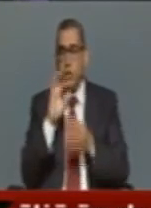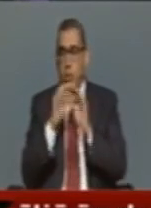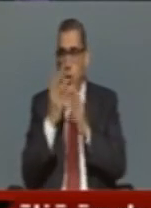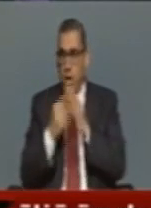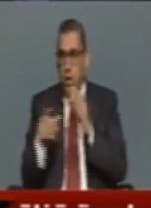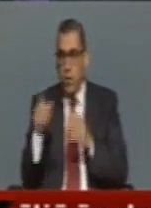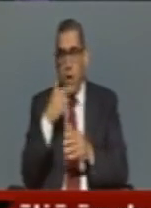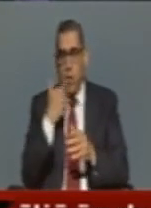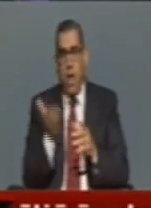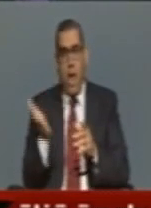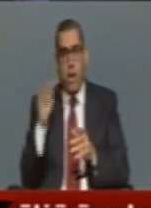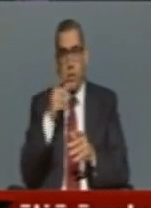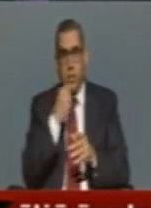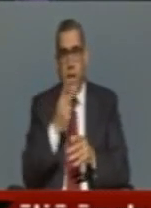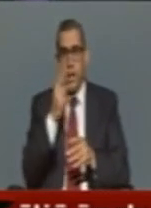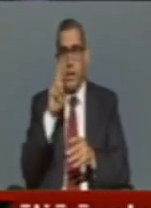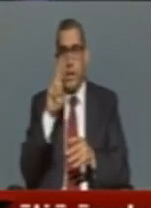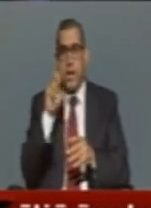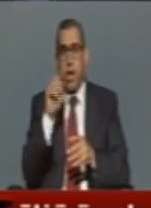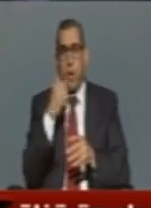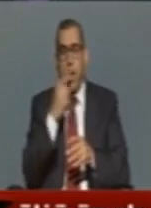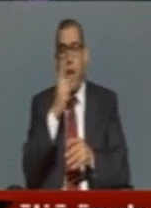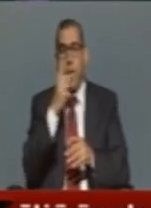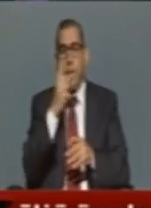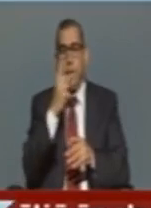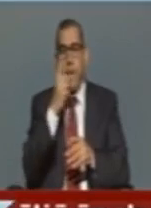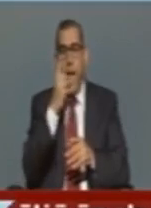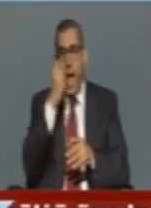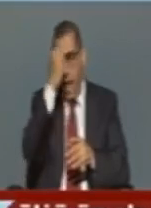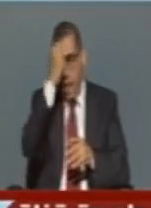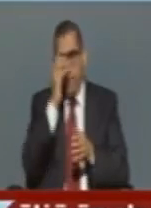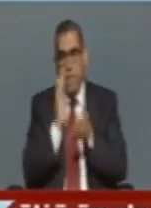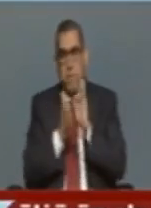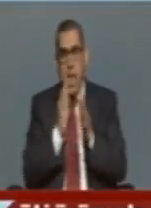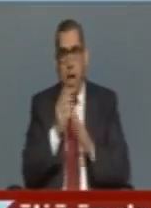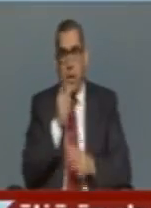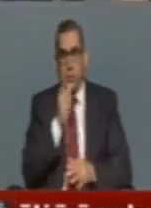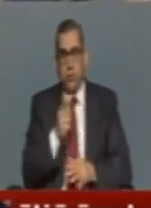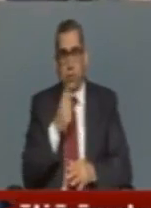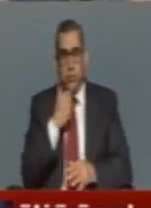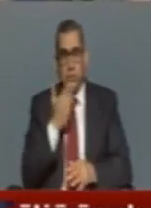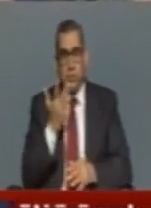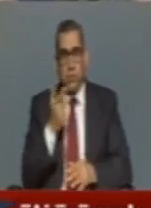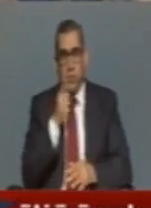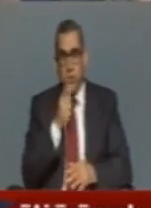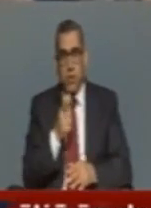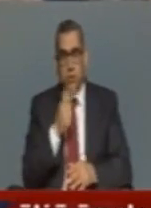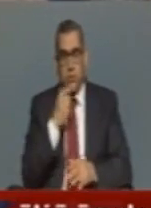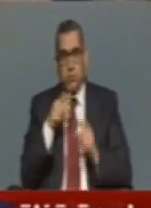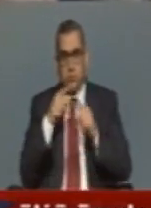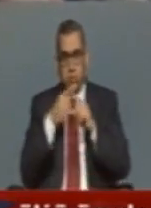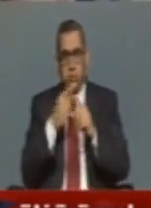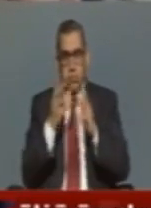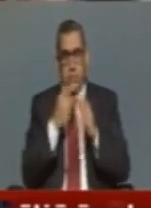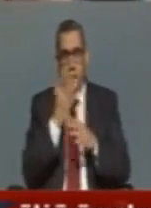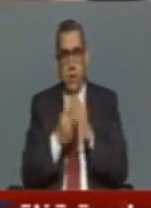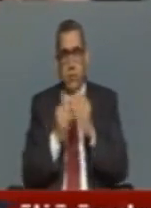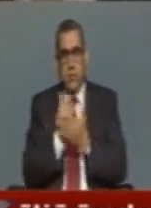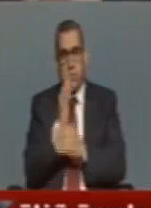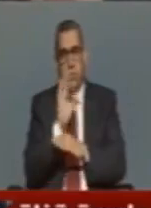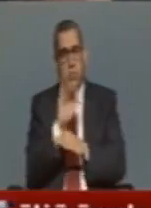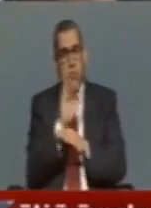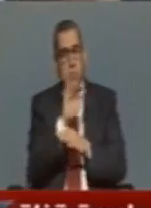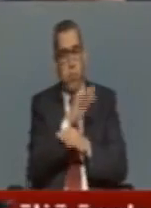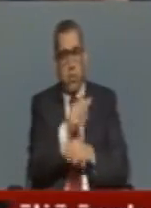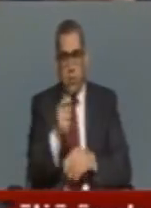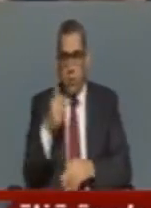اقولي تريليون جنيه. انا بقول صحيح. بكلم لا صحيح، ها، معدل ما ينفق على الطالب في كل، مش كده ولا